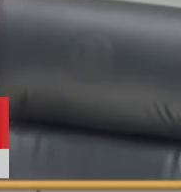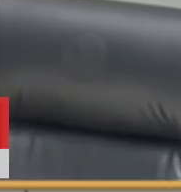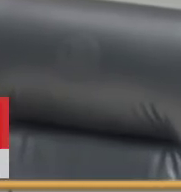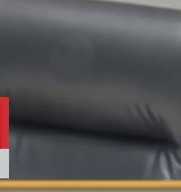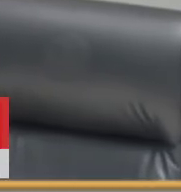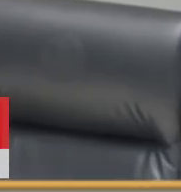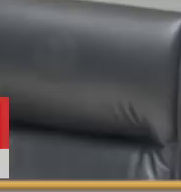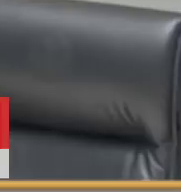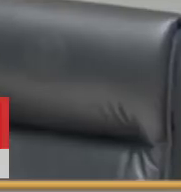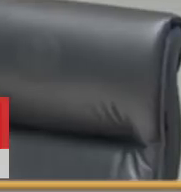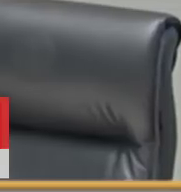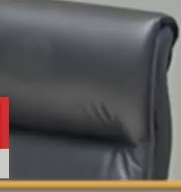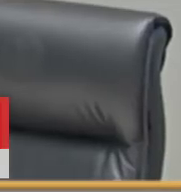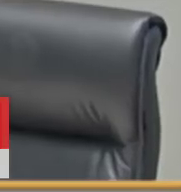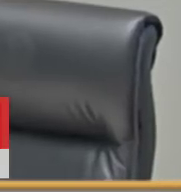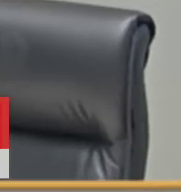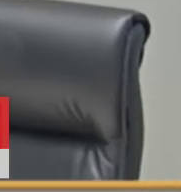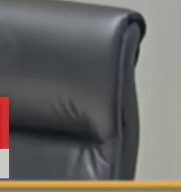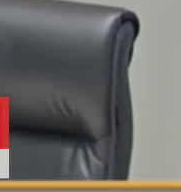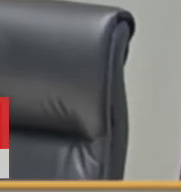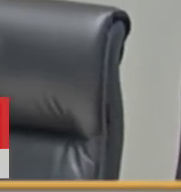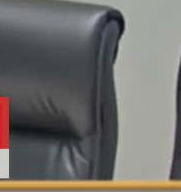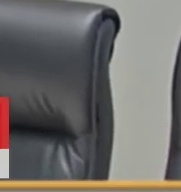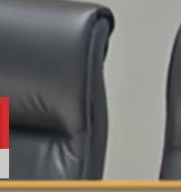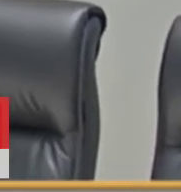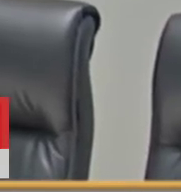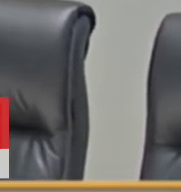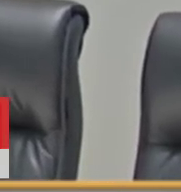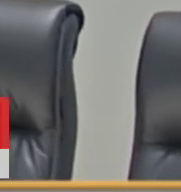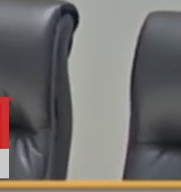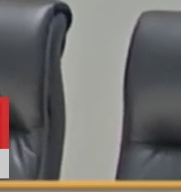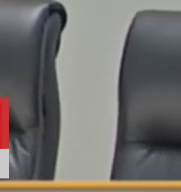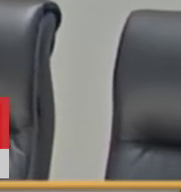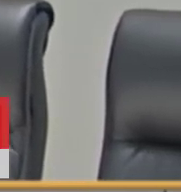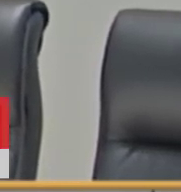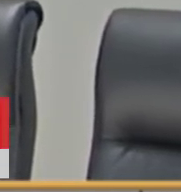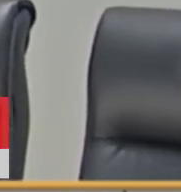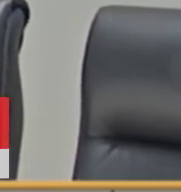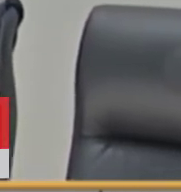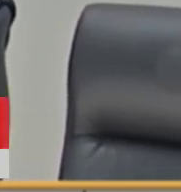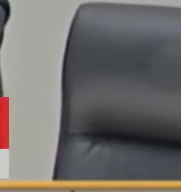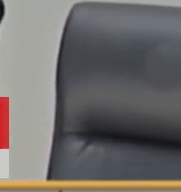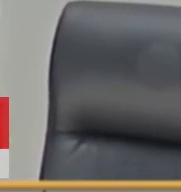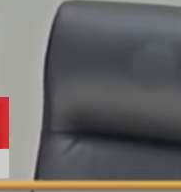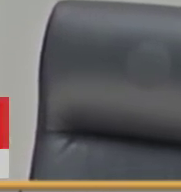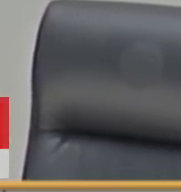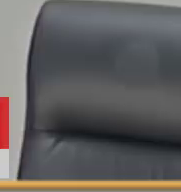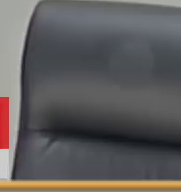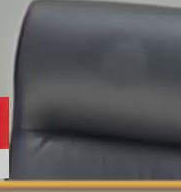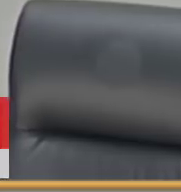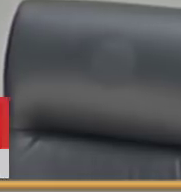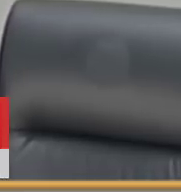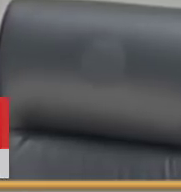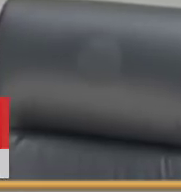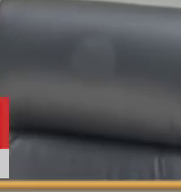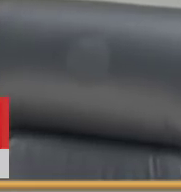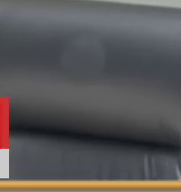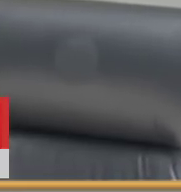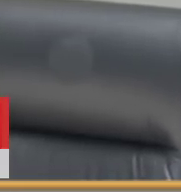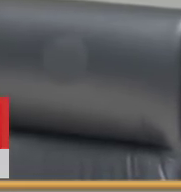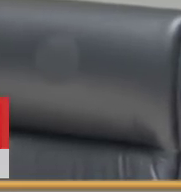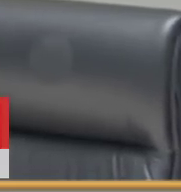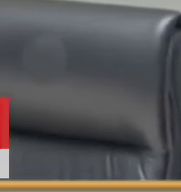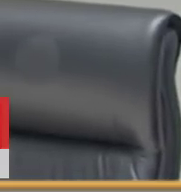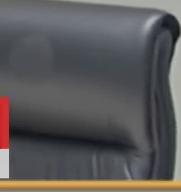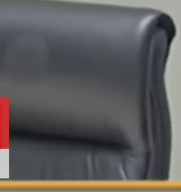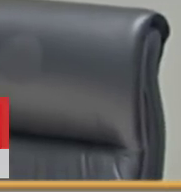มกราคมถ้าสภาแห่งนี้เห็นชอบส่งให้วุฒิอีก20วันครับสิ้นเดือนม